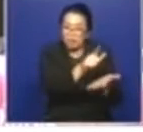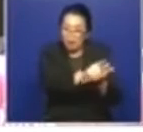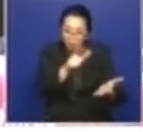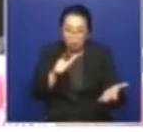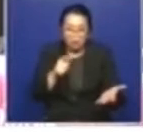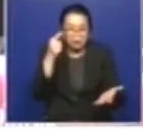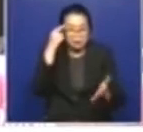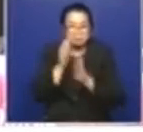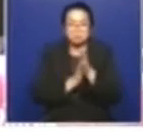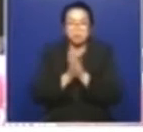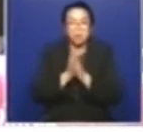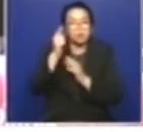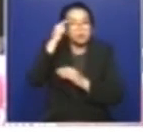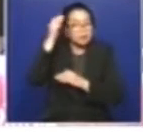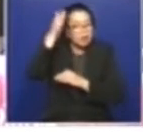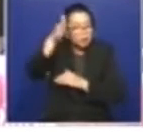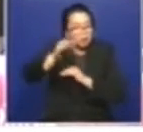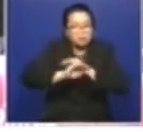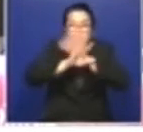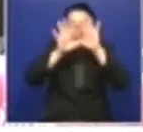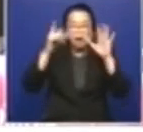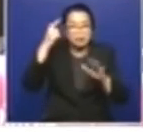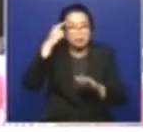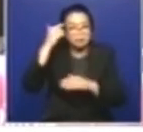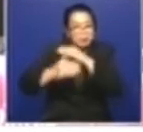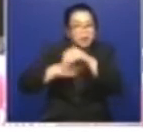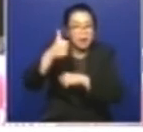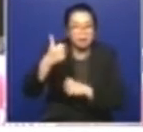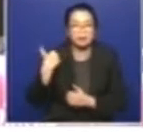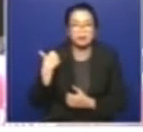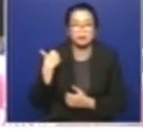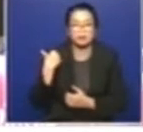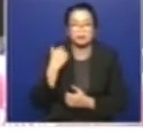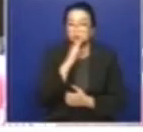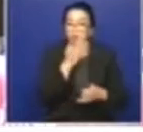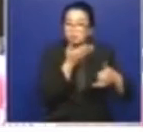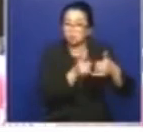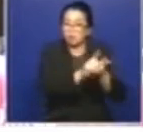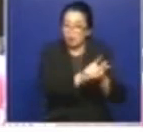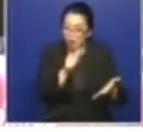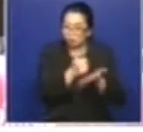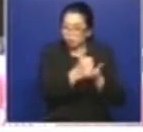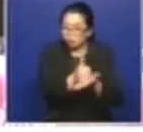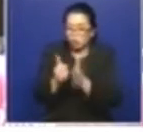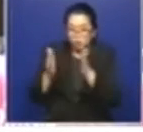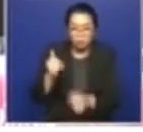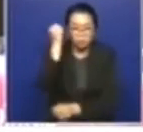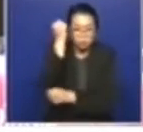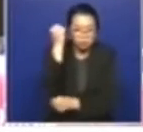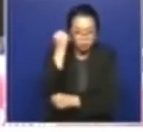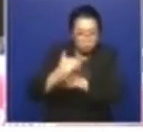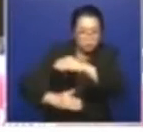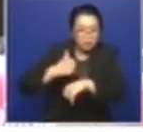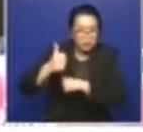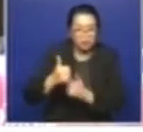และที่สำคัญที่สุดถ้าท่านลาออกวันนี้เนี่ยนอกจากท่านช่วยคนยากคนจนช่วยคนที่ลำบ